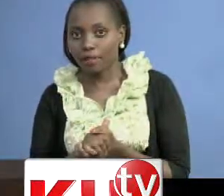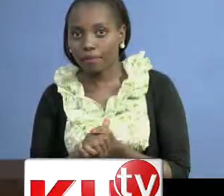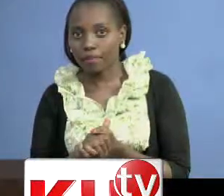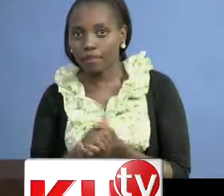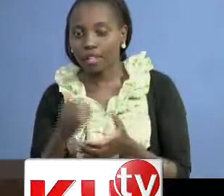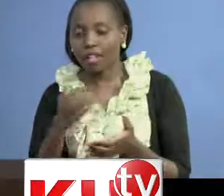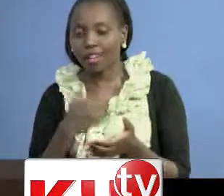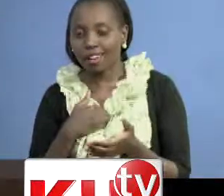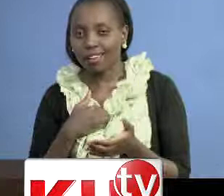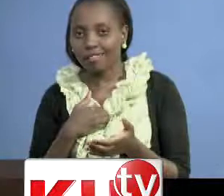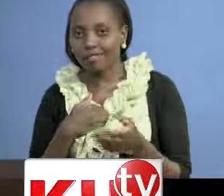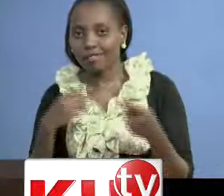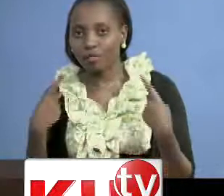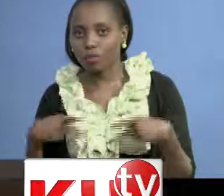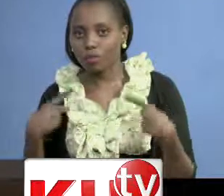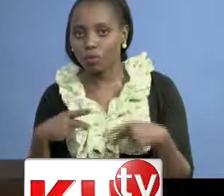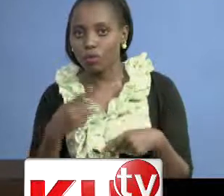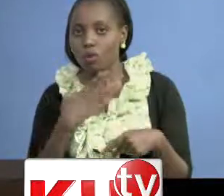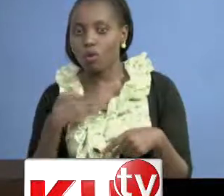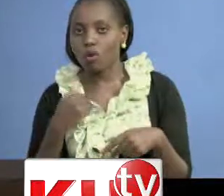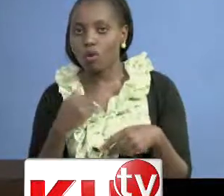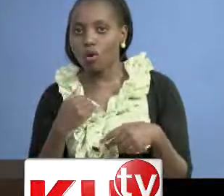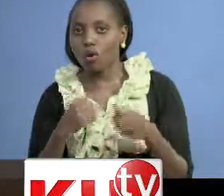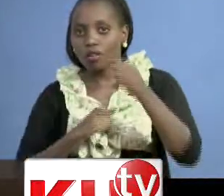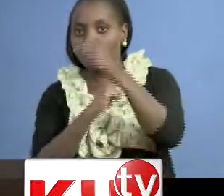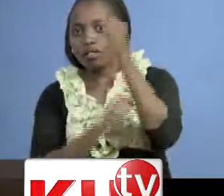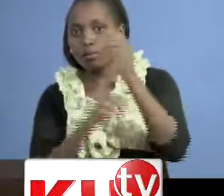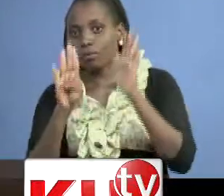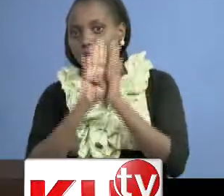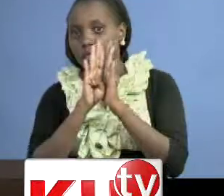Kuna wakora wanakalia hiyo bill katika treasury,